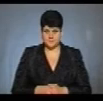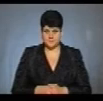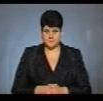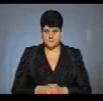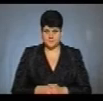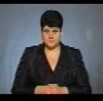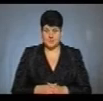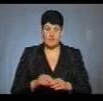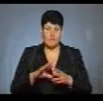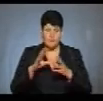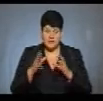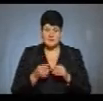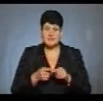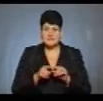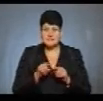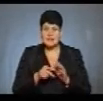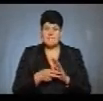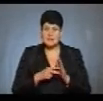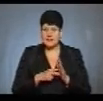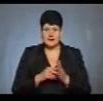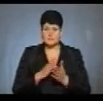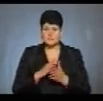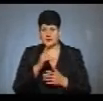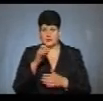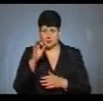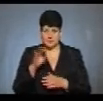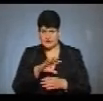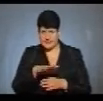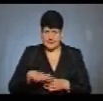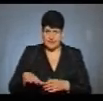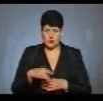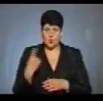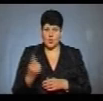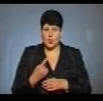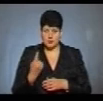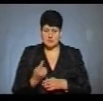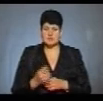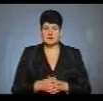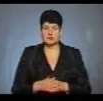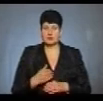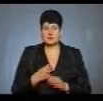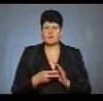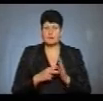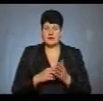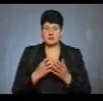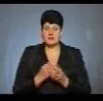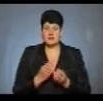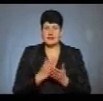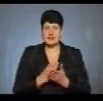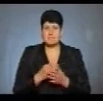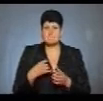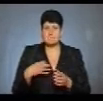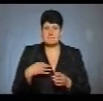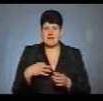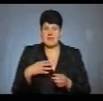В принципі, цей план все одно не охоплює 100% території області. У нас в плані ще є так звані білі плями. Тобто